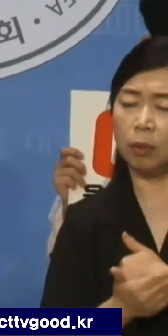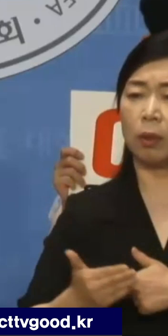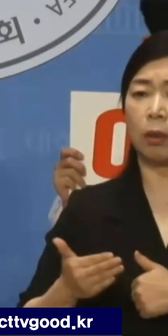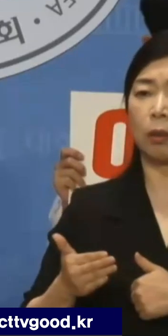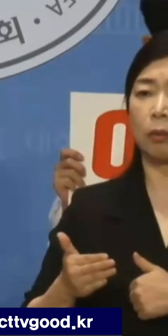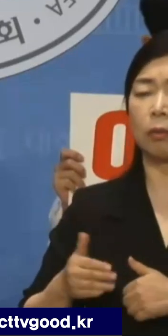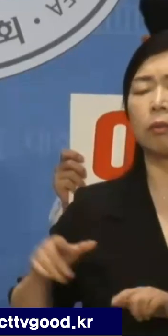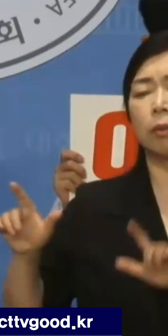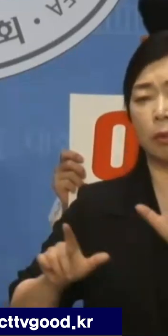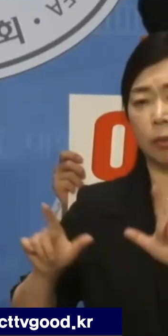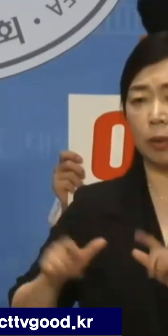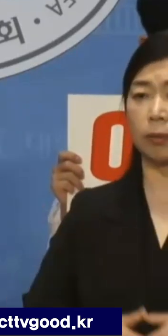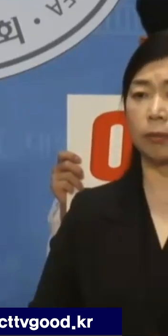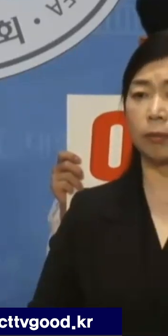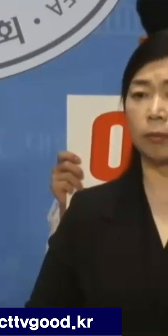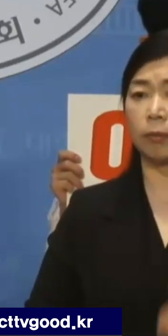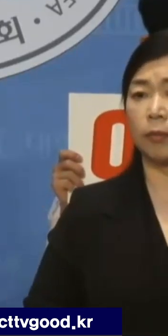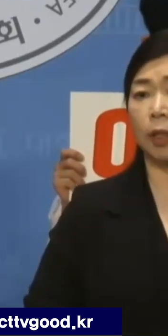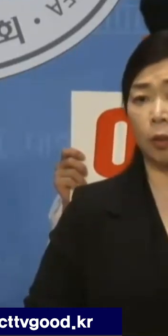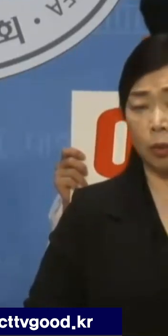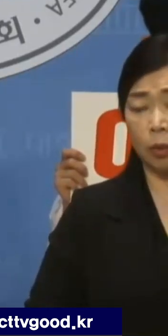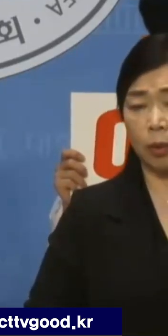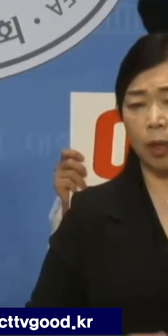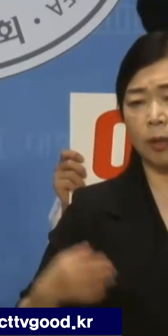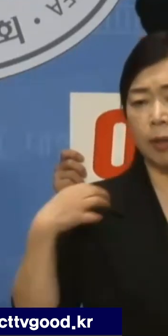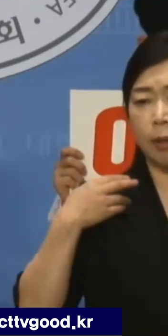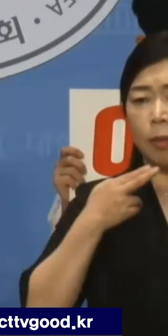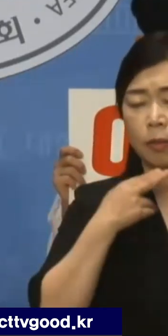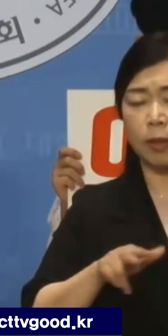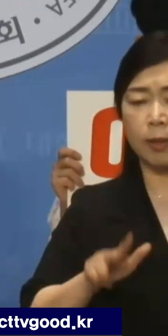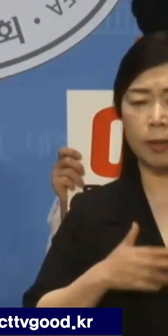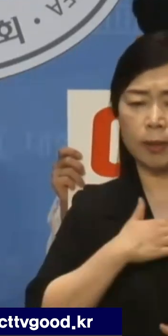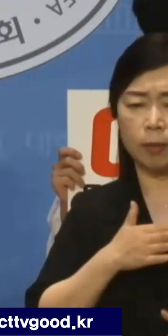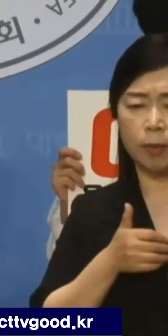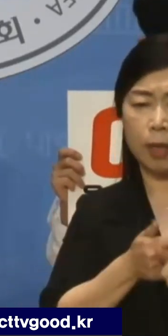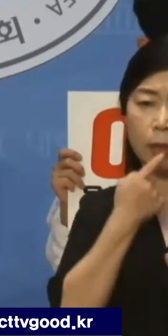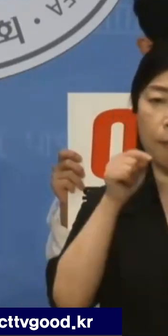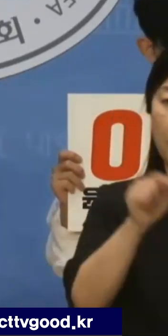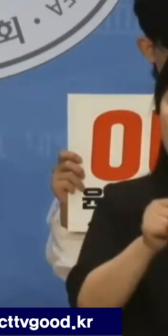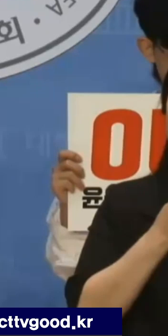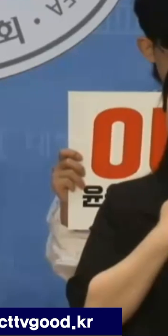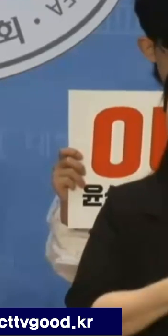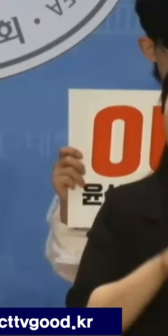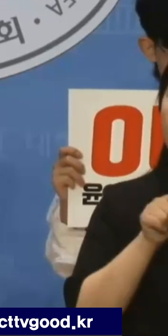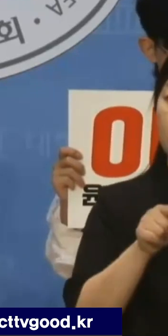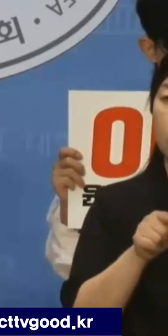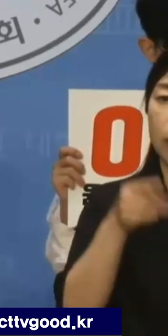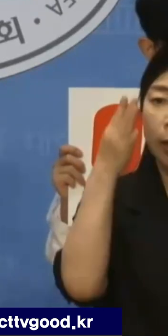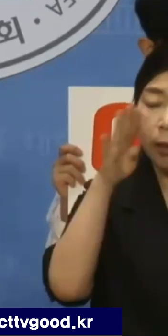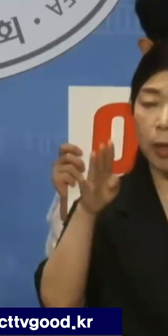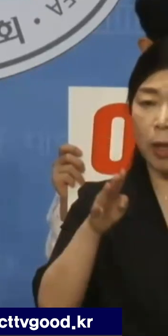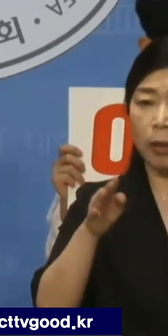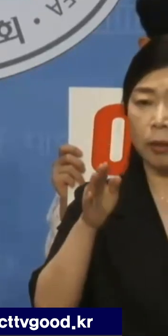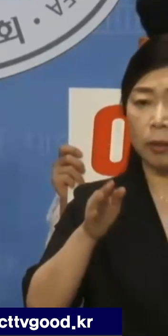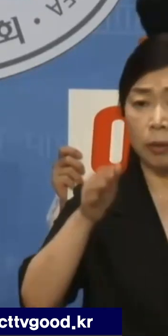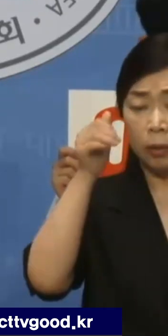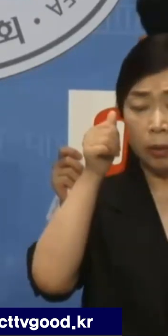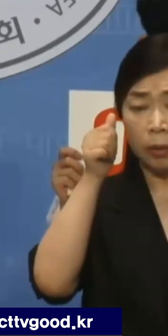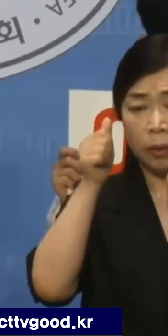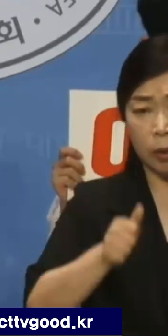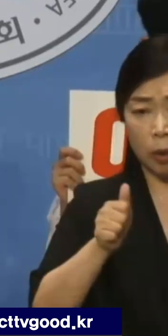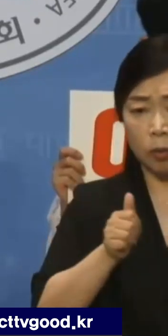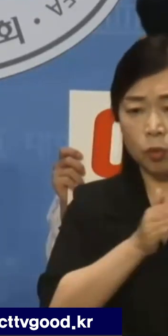있습니다. 대통령이 무책임하게 외친 즉흥적인 지시의 빈자리에는 입시를 앞둔 우리 아이들